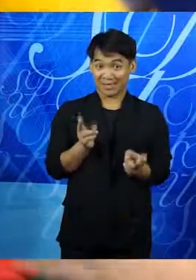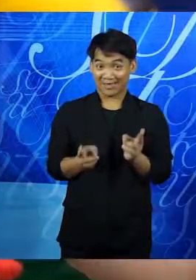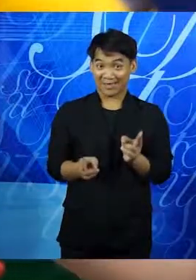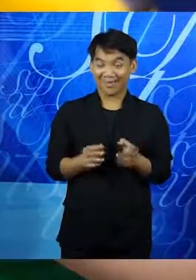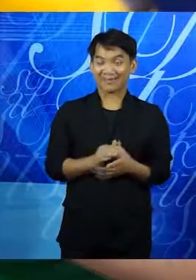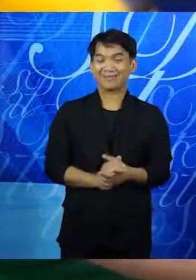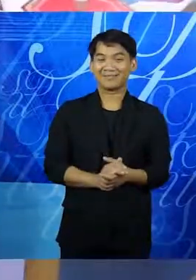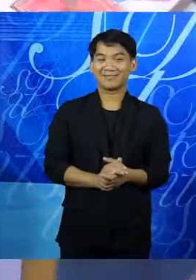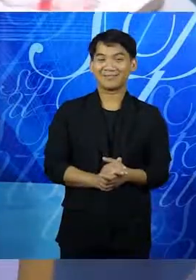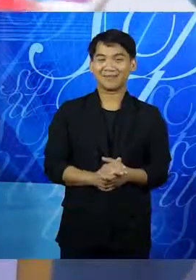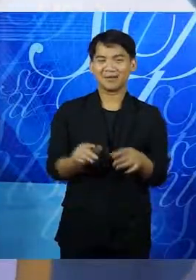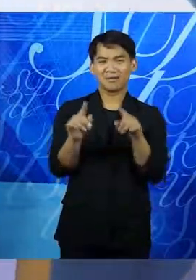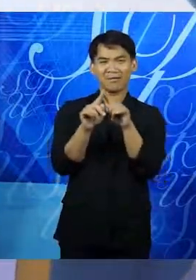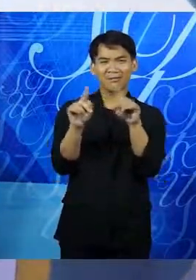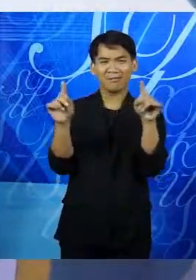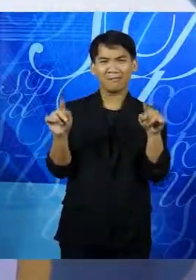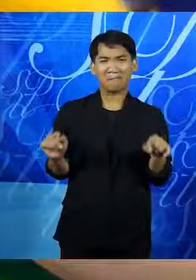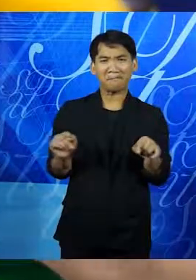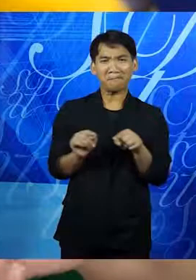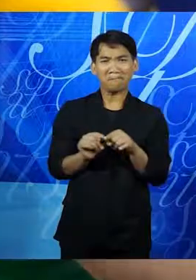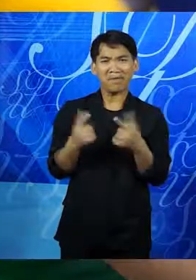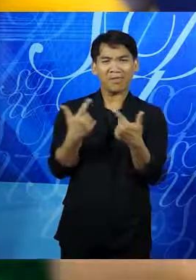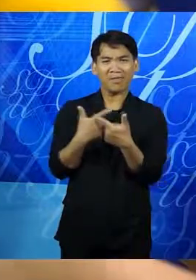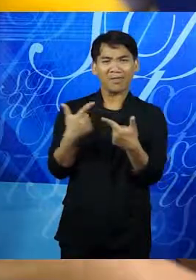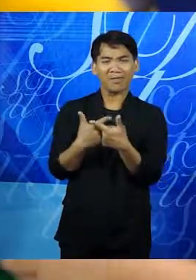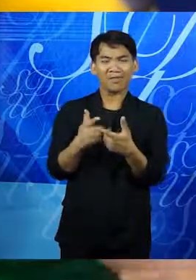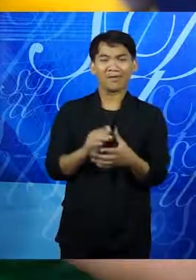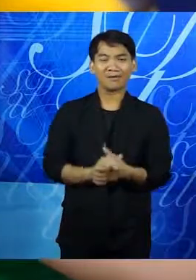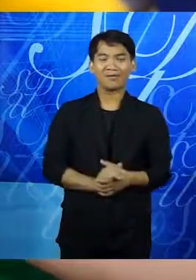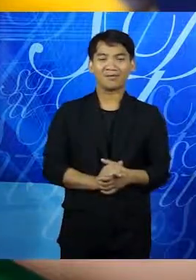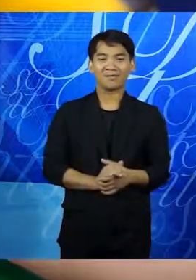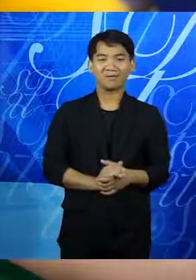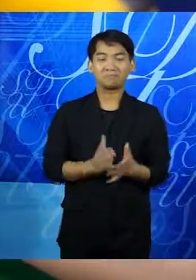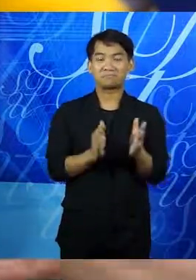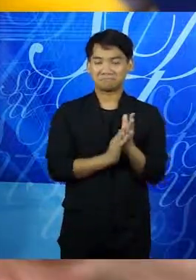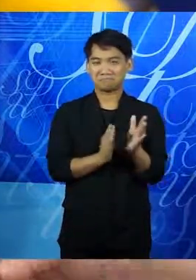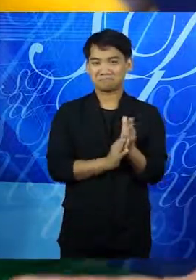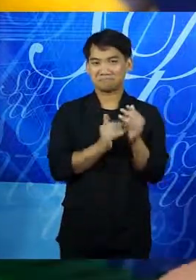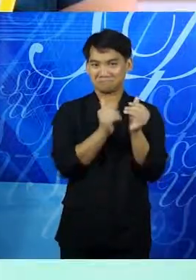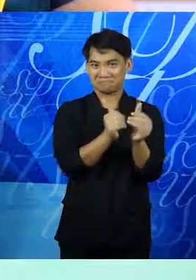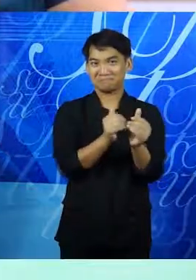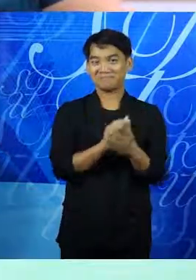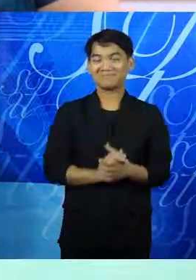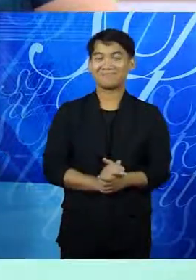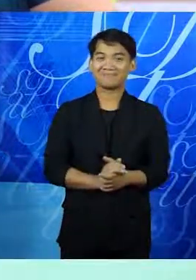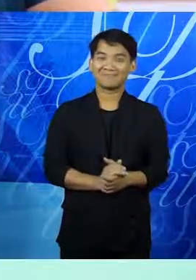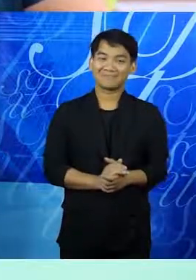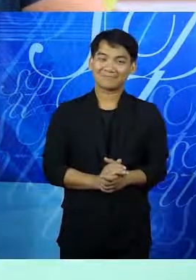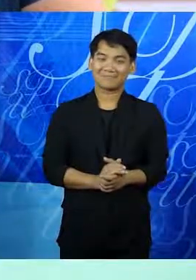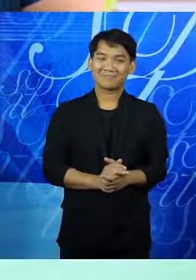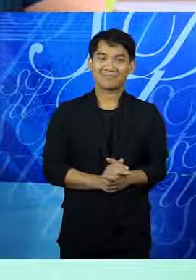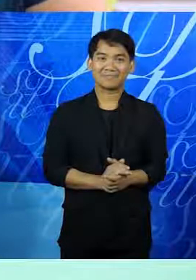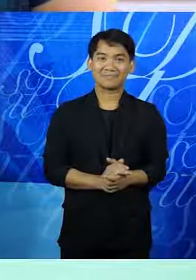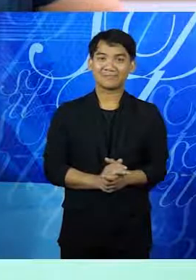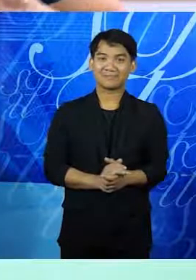ของหนูและแป้นเลยค่ะนี่ค่ะเก่งมากเลยค่ะพอตอนนี้แล้วเนี่ยนะค